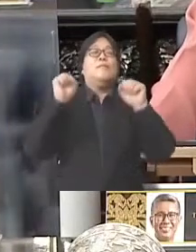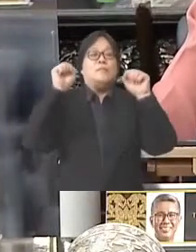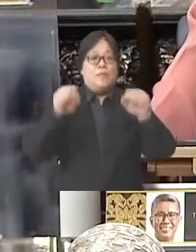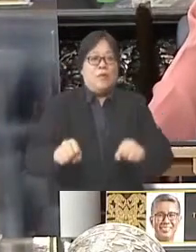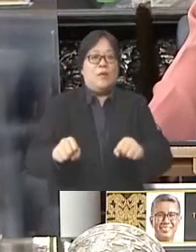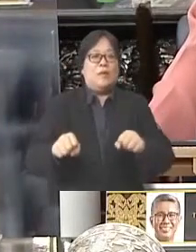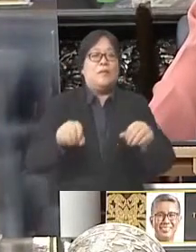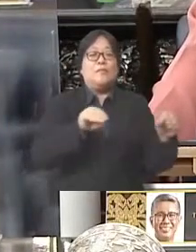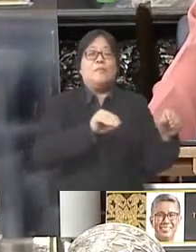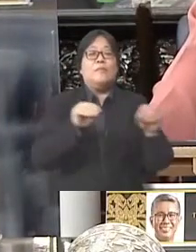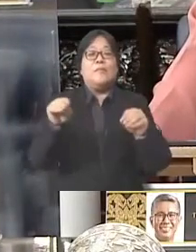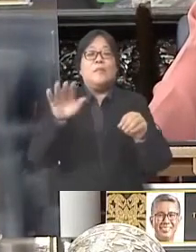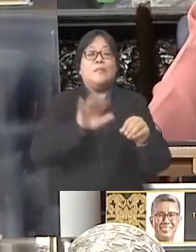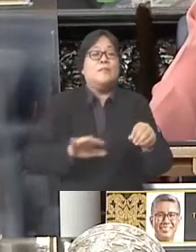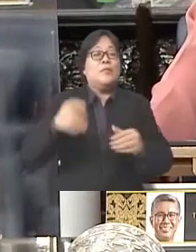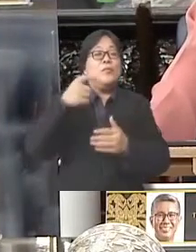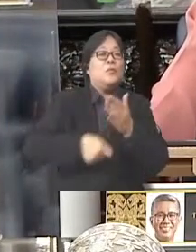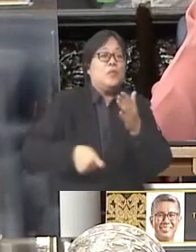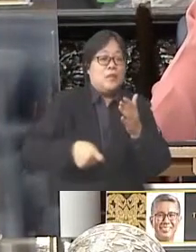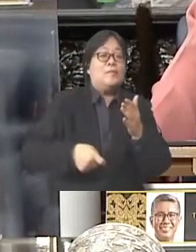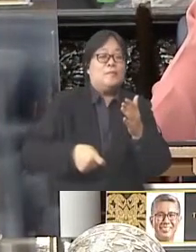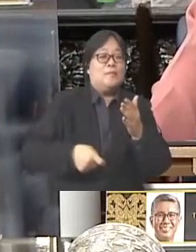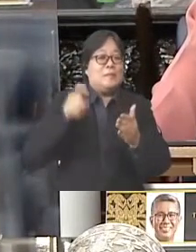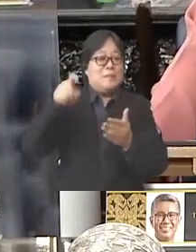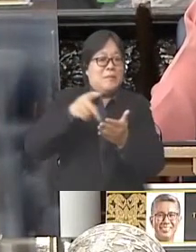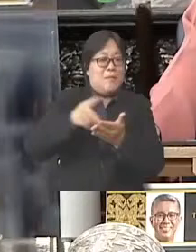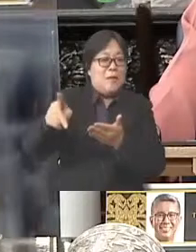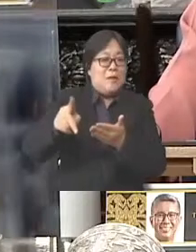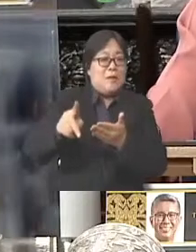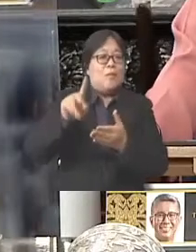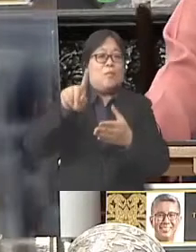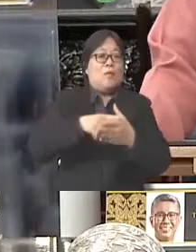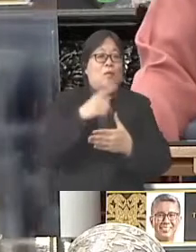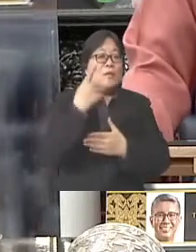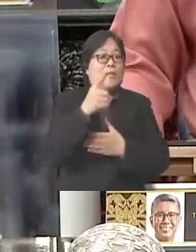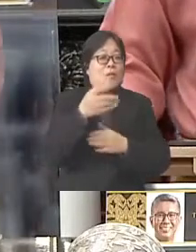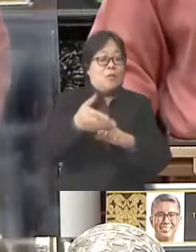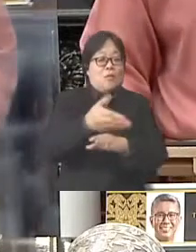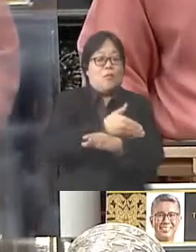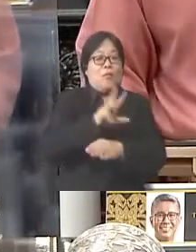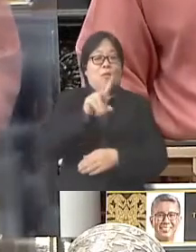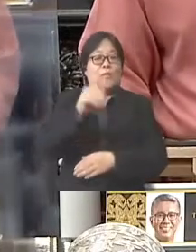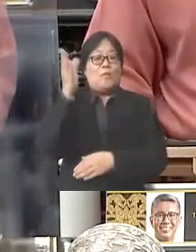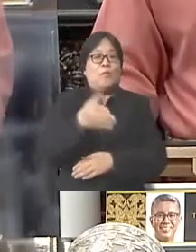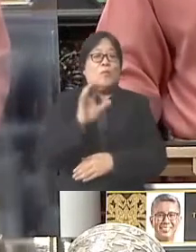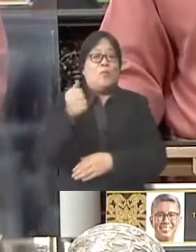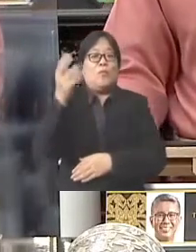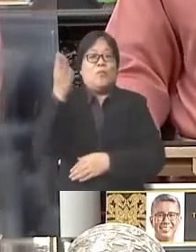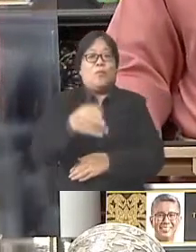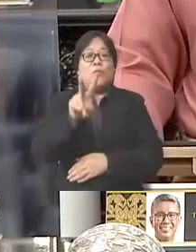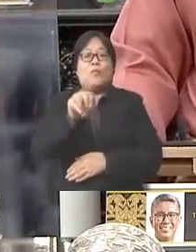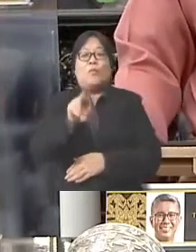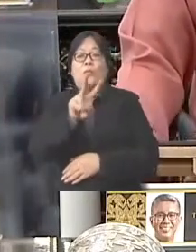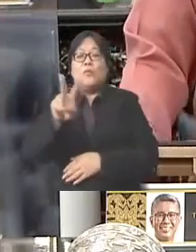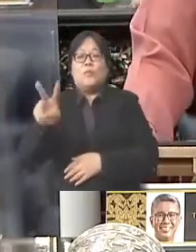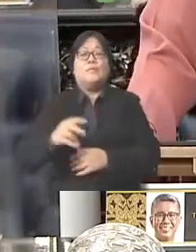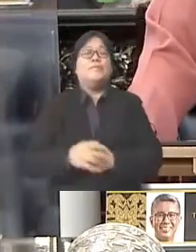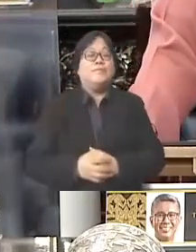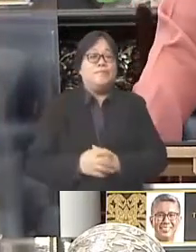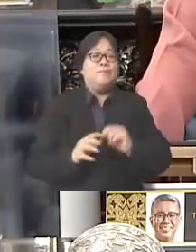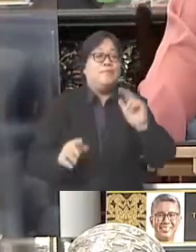benar membuat pindahan anggaran Cukai pendapatan dikenal paya dalam bulan kesebelas sebelum 31 okt 2022